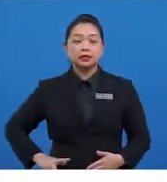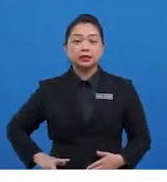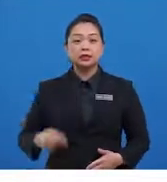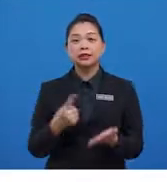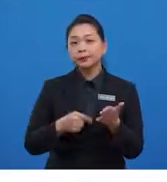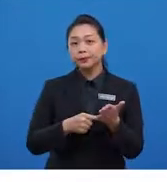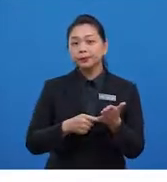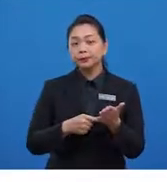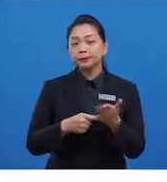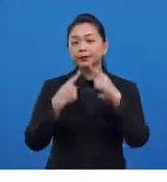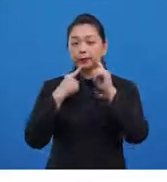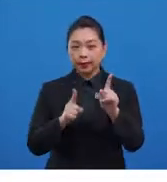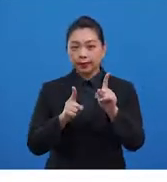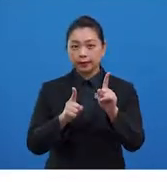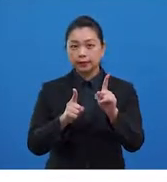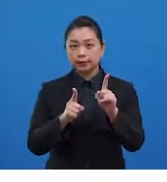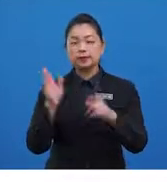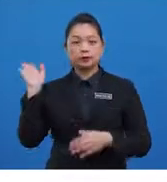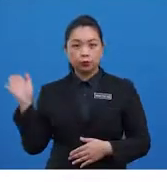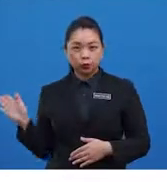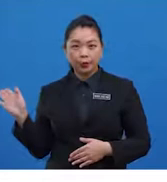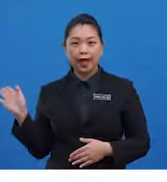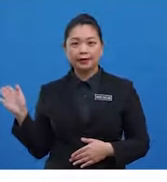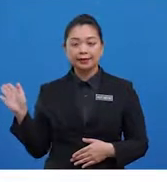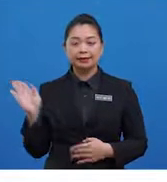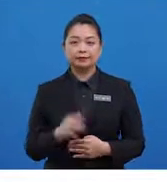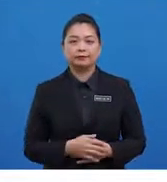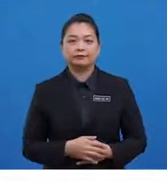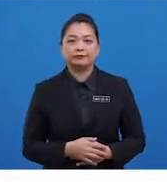Ya murid-murid, jawapannya ialah hulu pekaka.